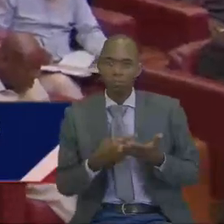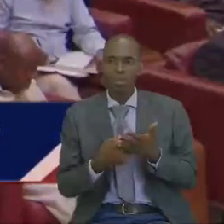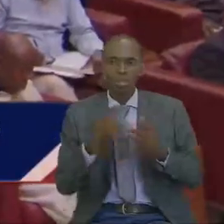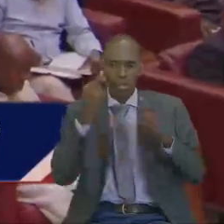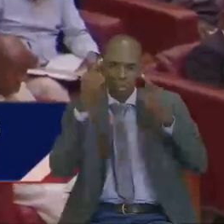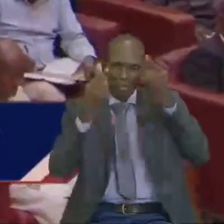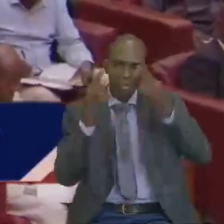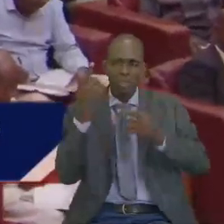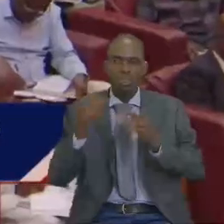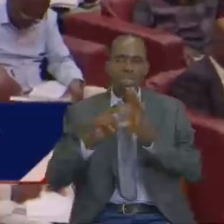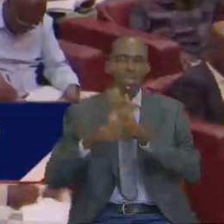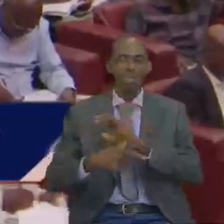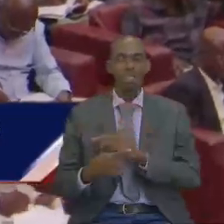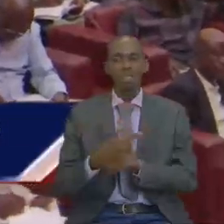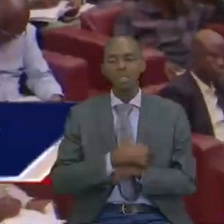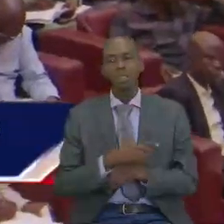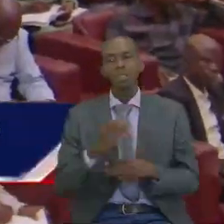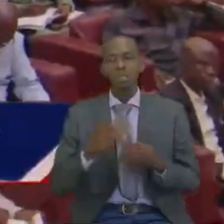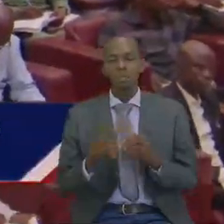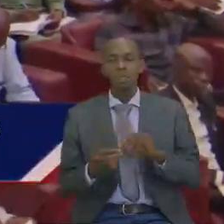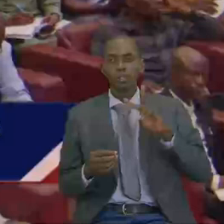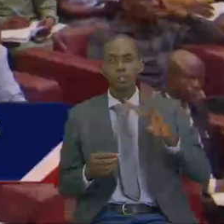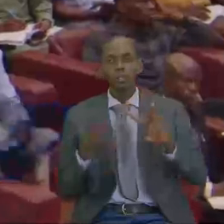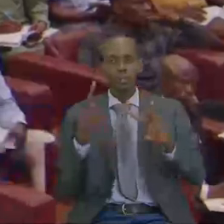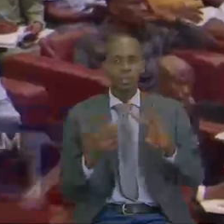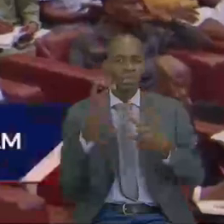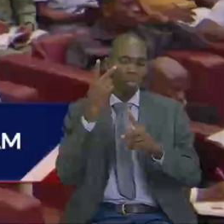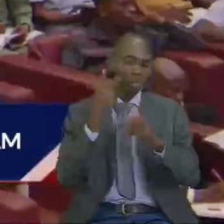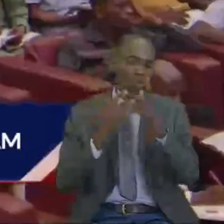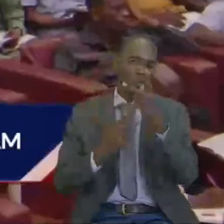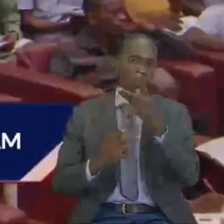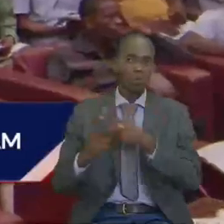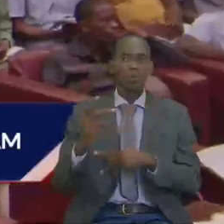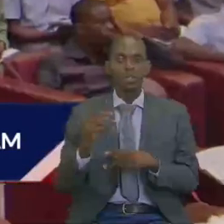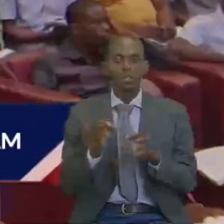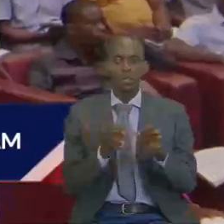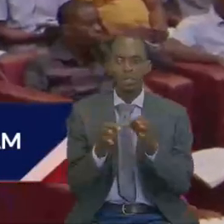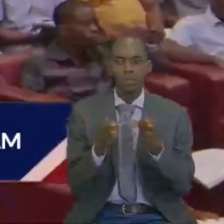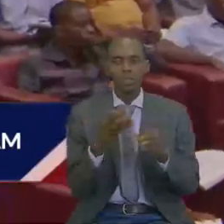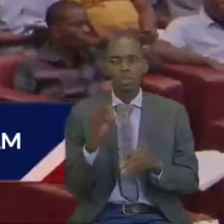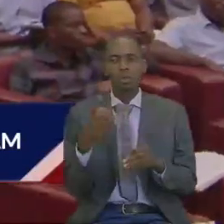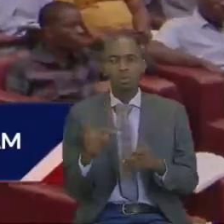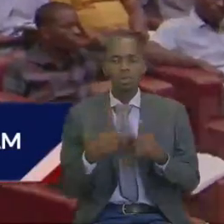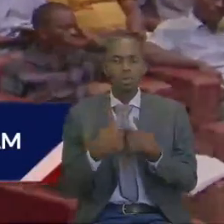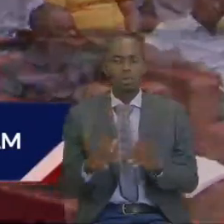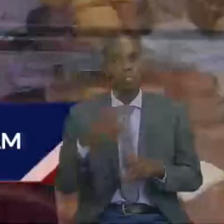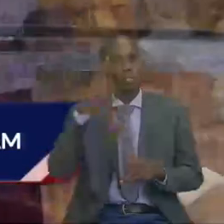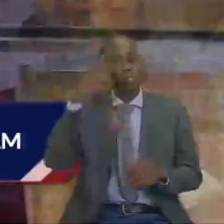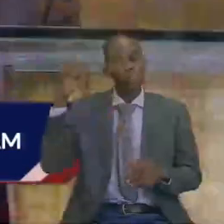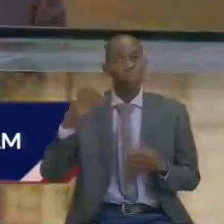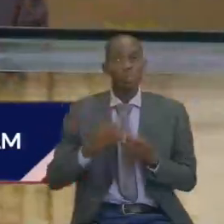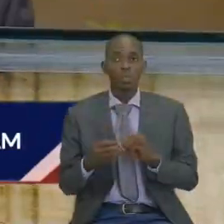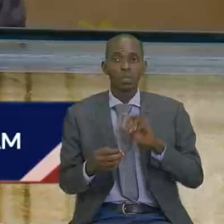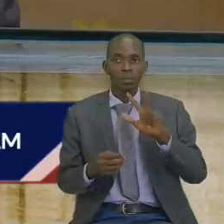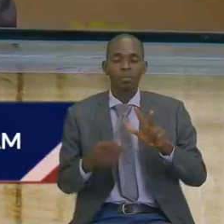précédentes concernant les derniers jours. 2, nous allons voir la description du songe perdu par